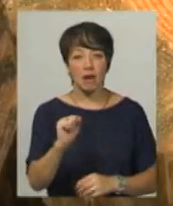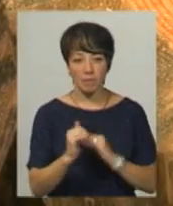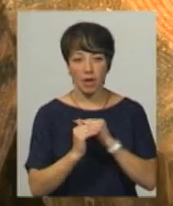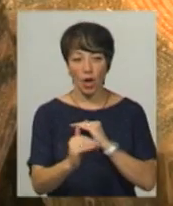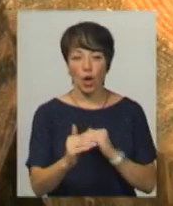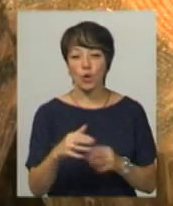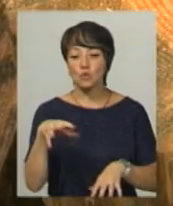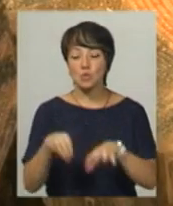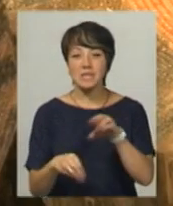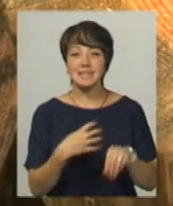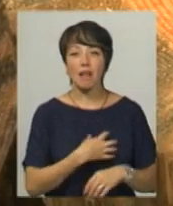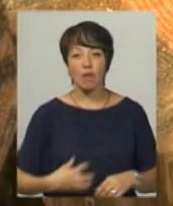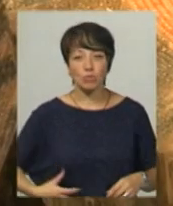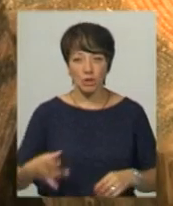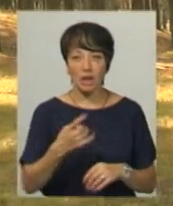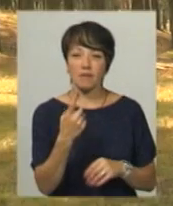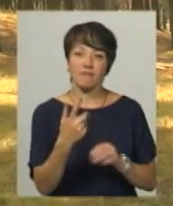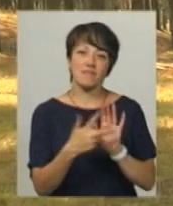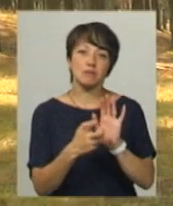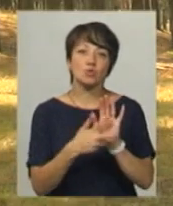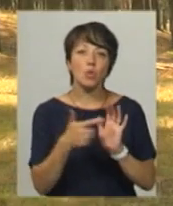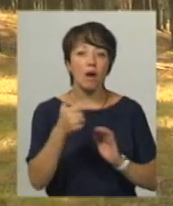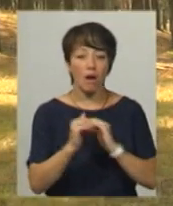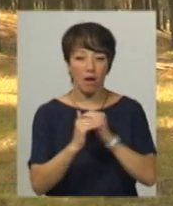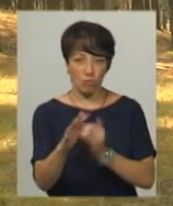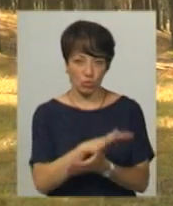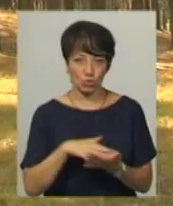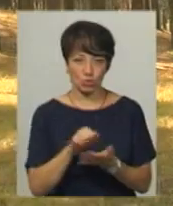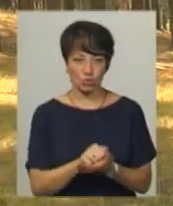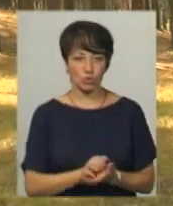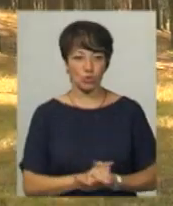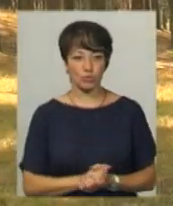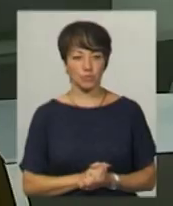сусідньому Славутському районі – близько 800 гектарів. Світлана Поробок, Віктор Кривий, новини.